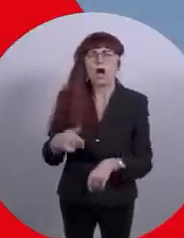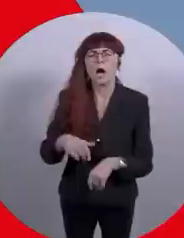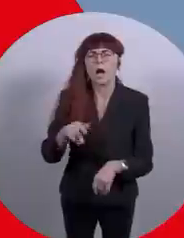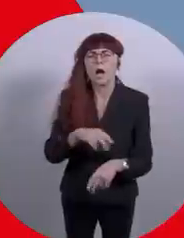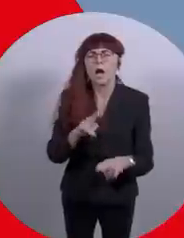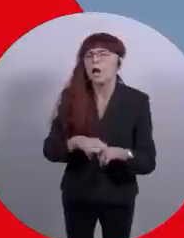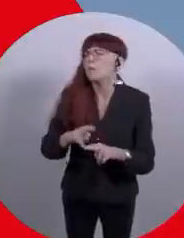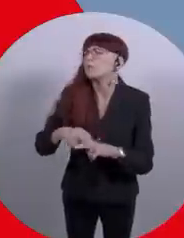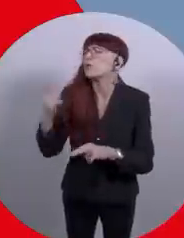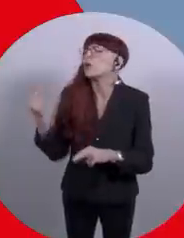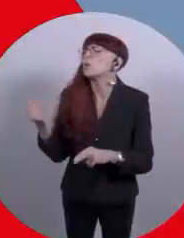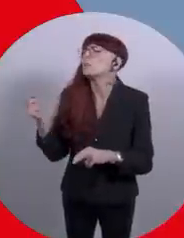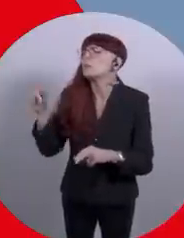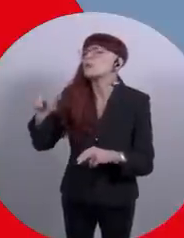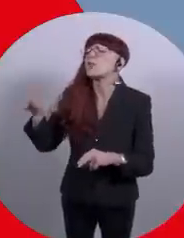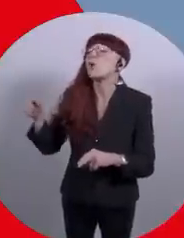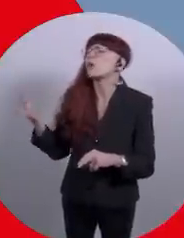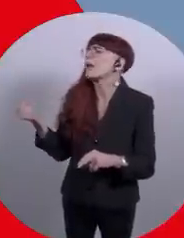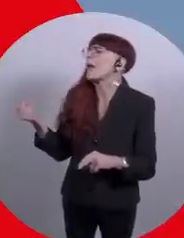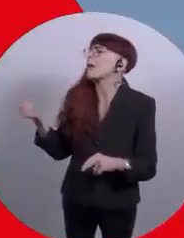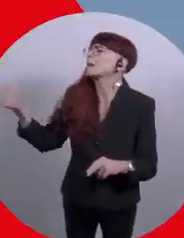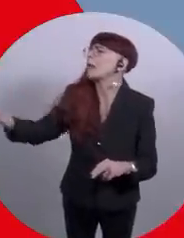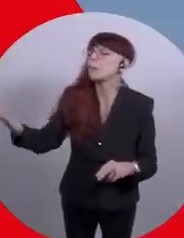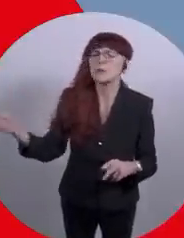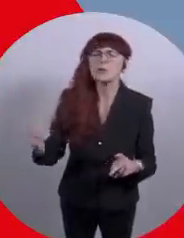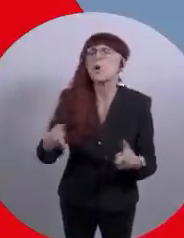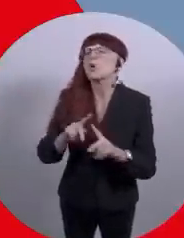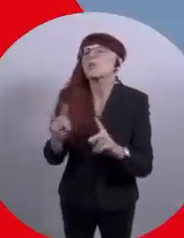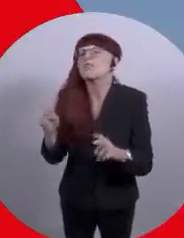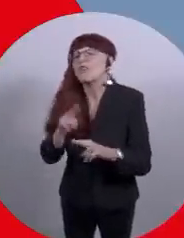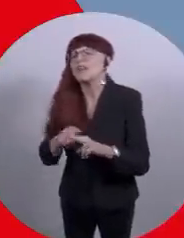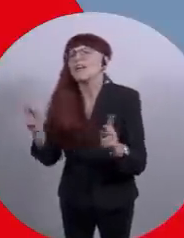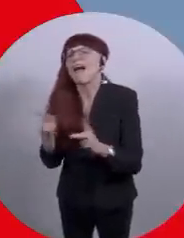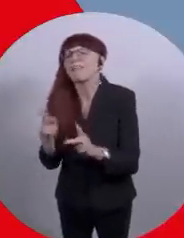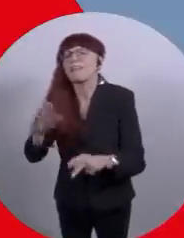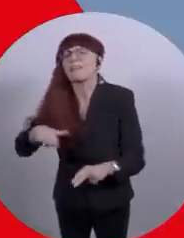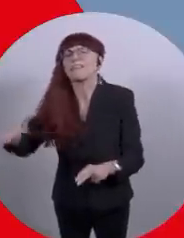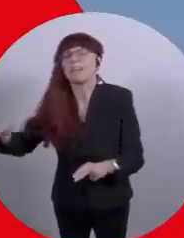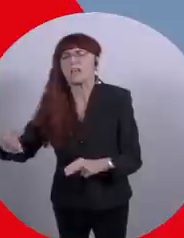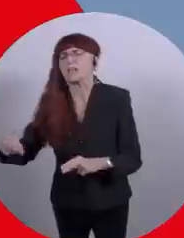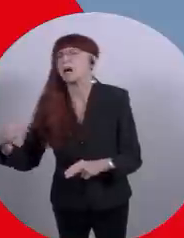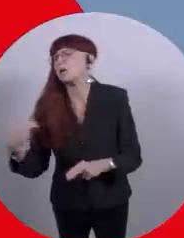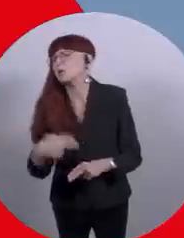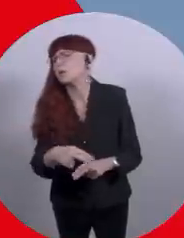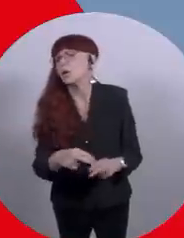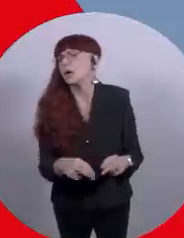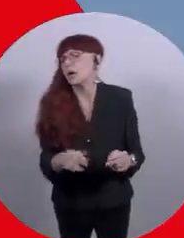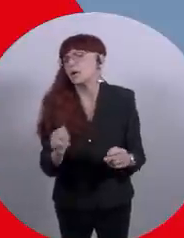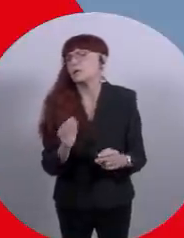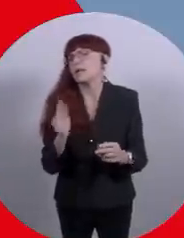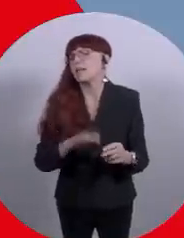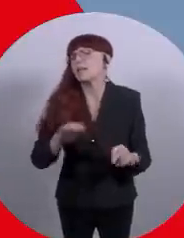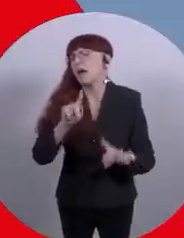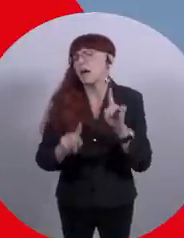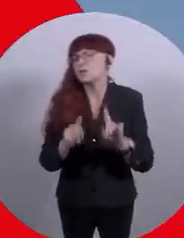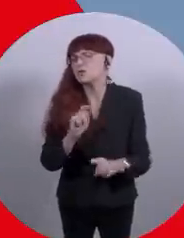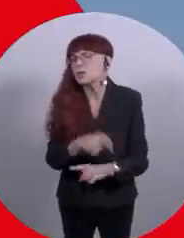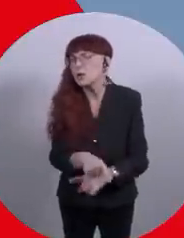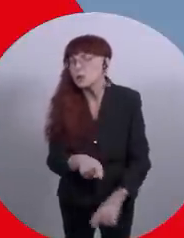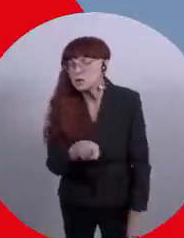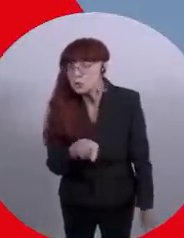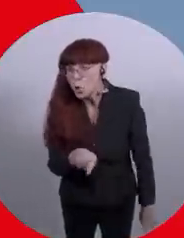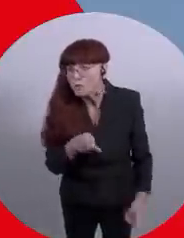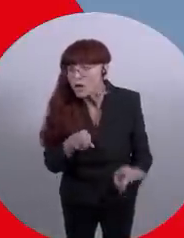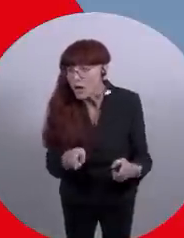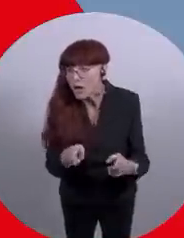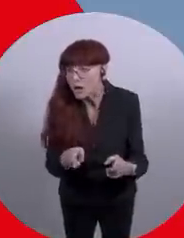die Kinder nicht in die kinderbildung sehr Einrichtungen schicken das ist nicht unser Weg das ist nicht der Weg Sozialdemokratie und